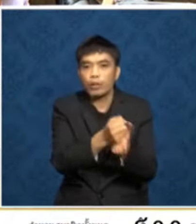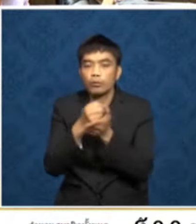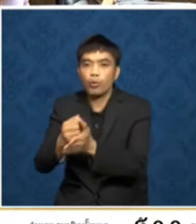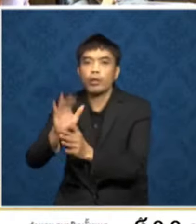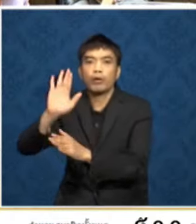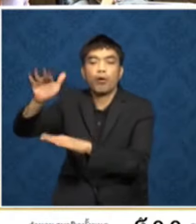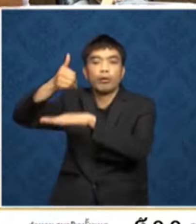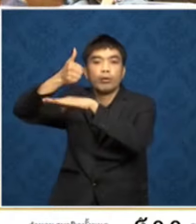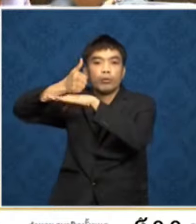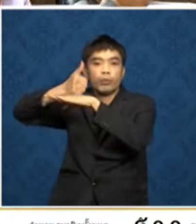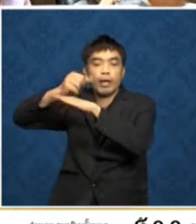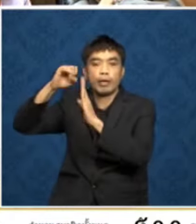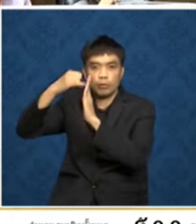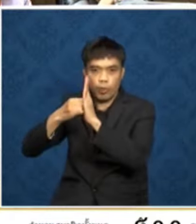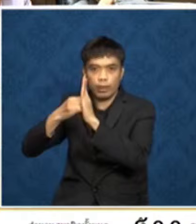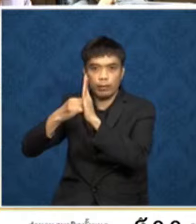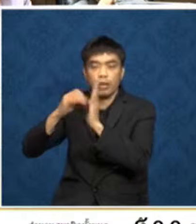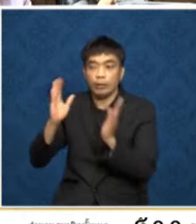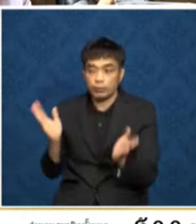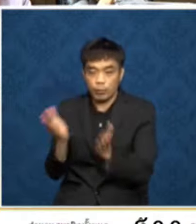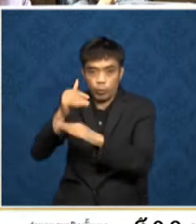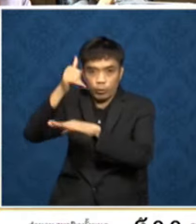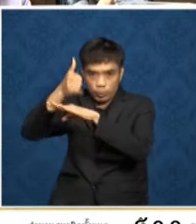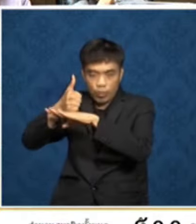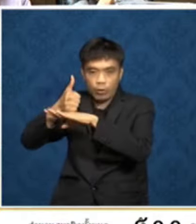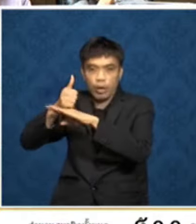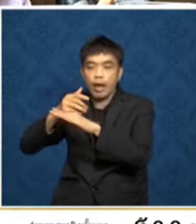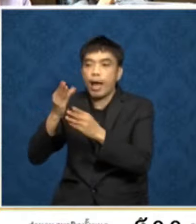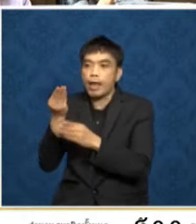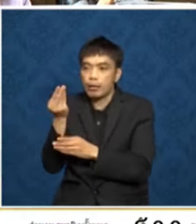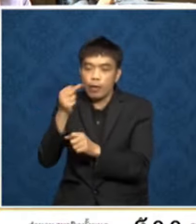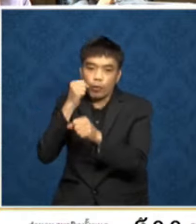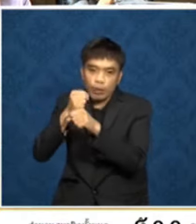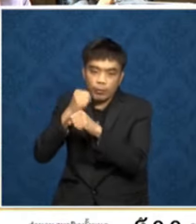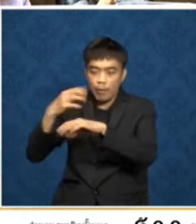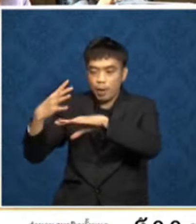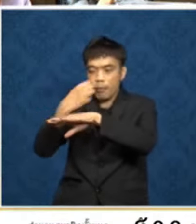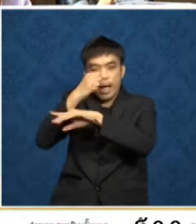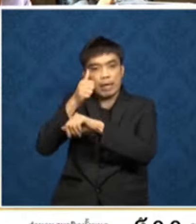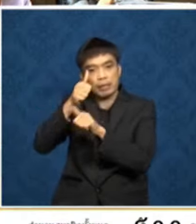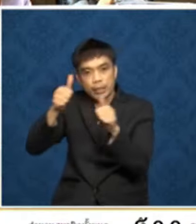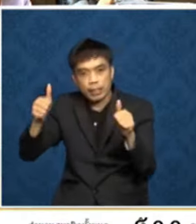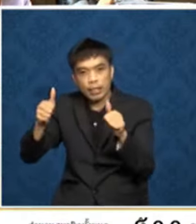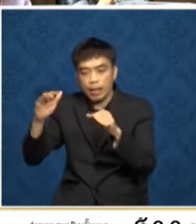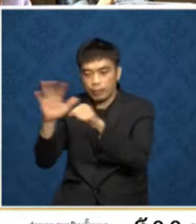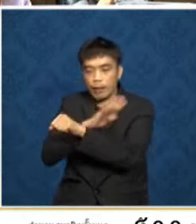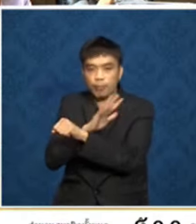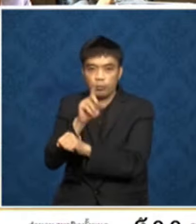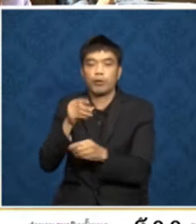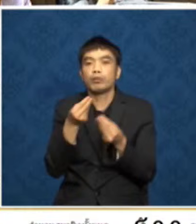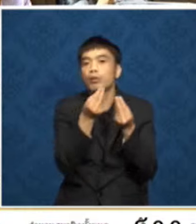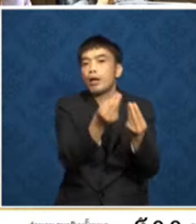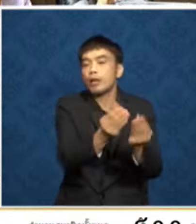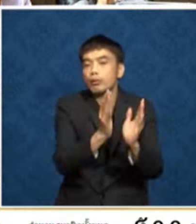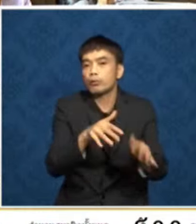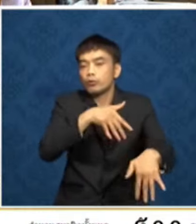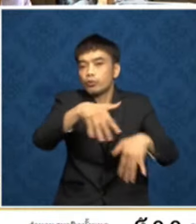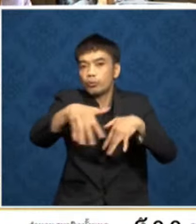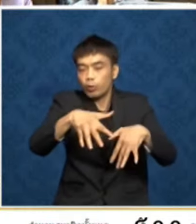ว่าให้เกิดความคล่องตัวจะช่วยกระจายโอกาสให้ท้องถิ่นได้มีบทบาทในการจัดการกิจการ